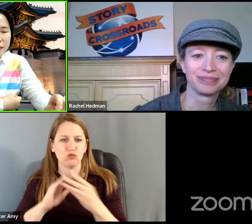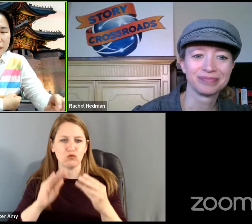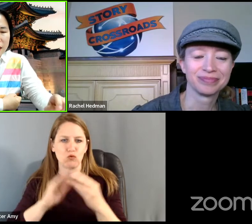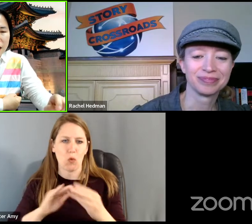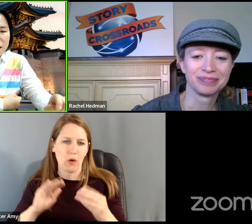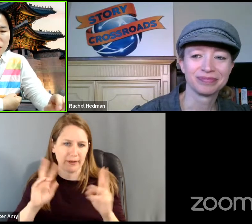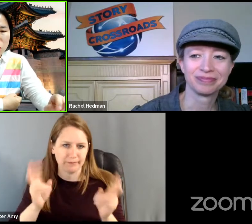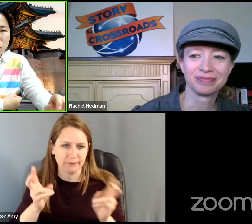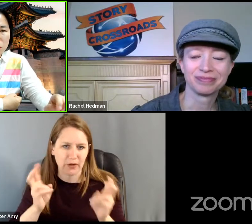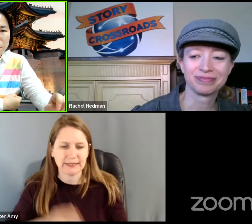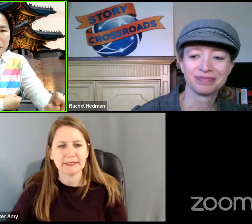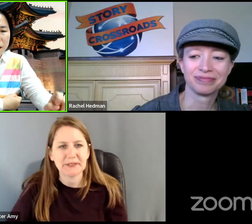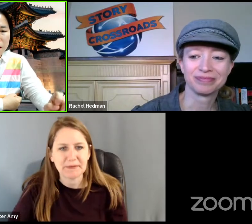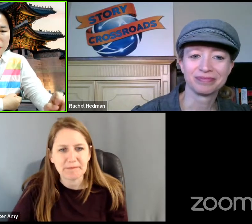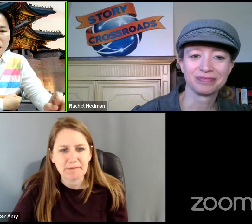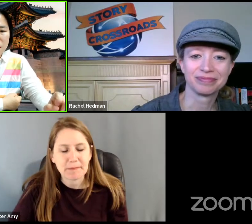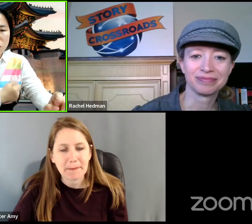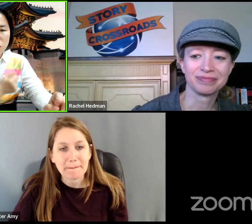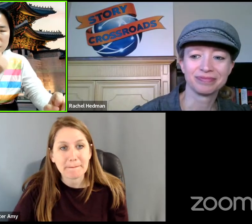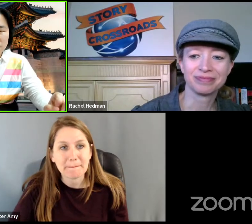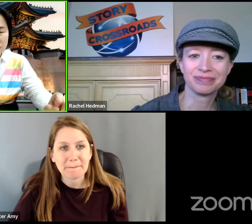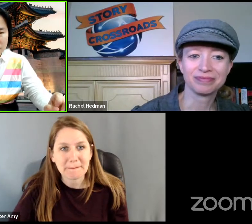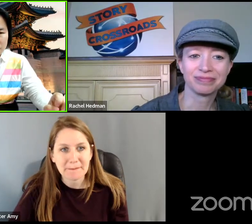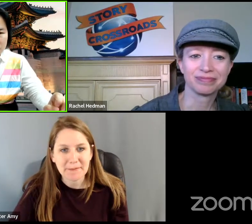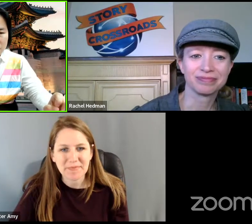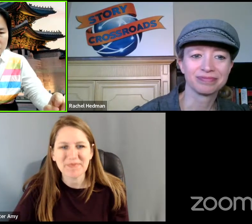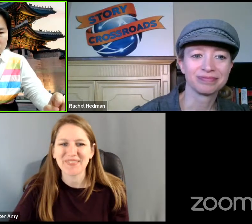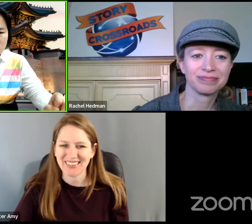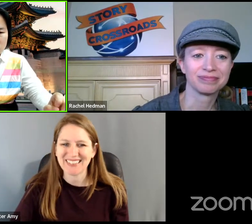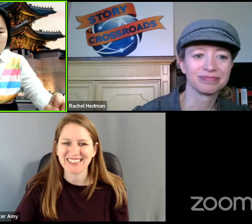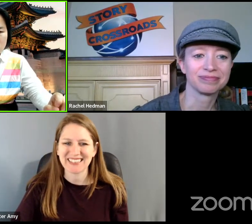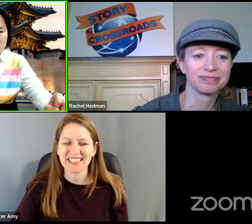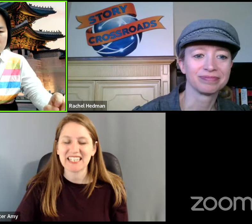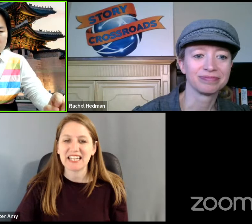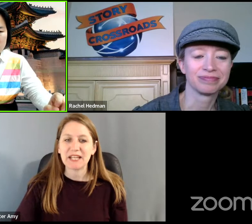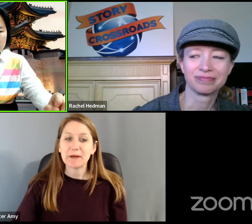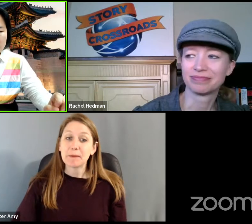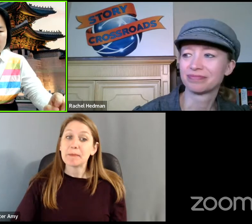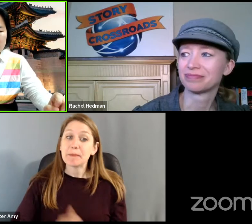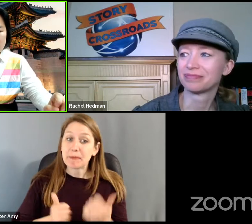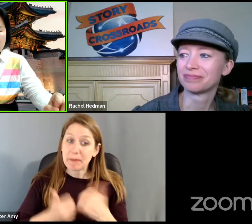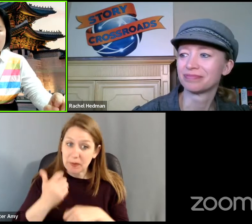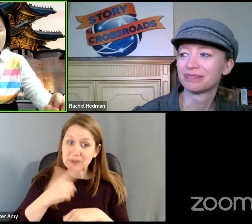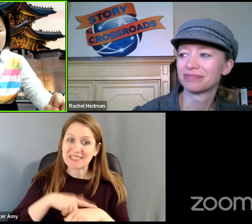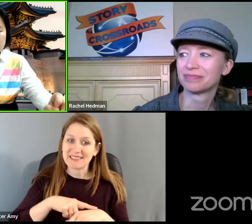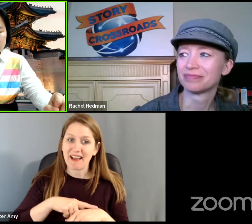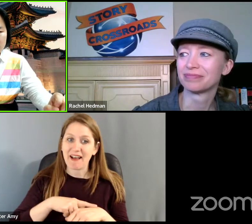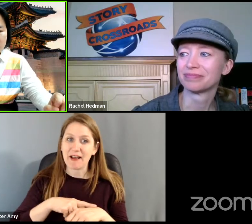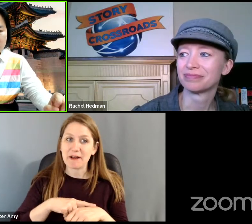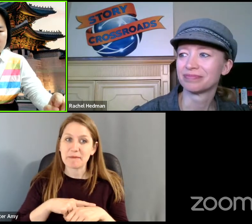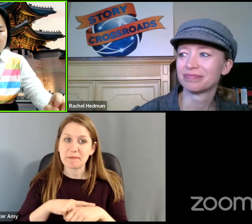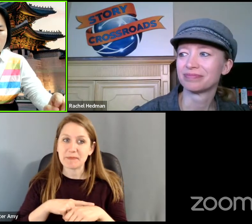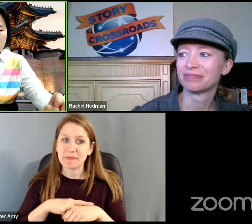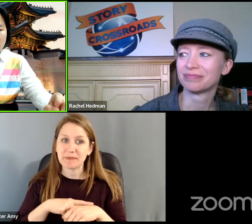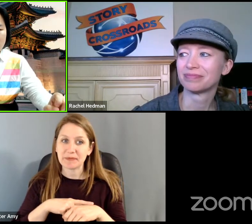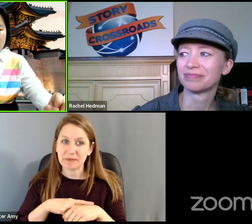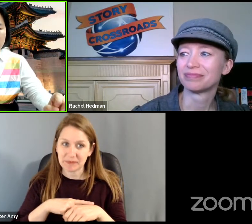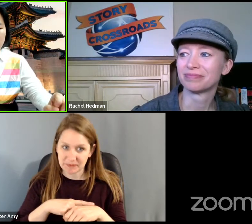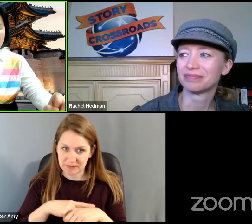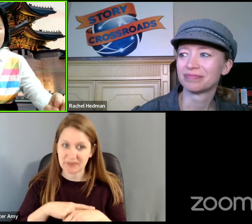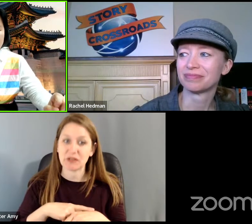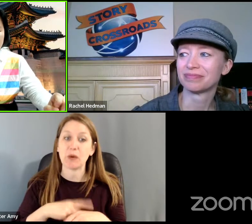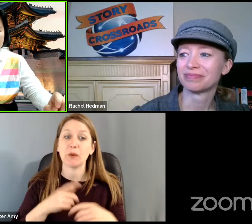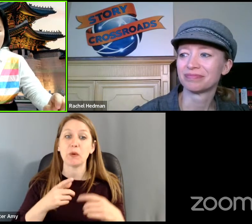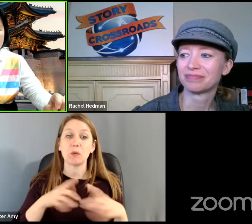Yeah, as I showed in my presentation, they start with mostly the phrase 옛날 호랑이